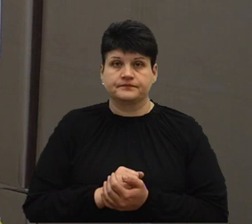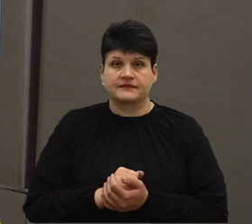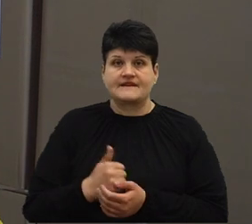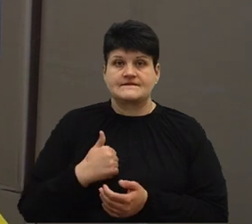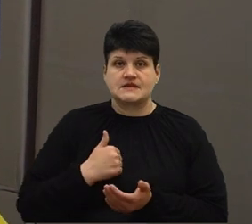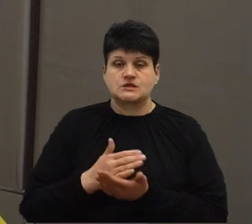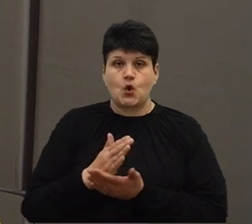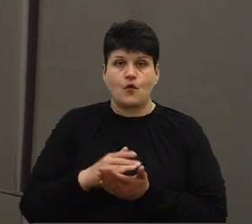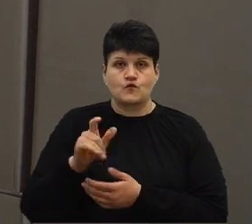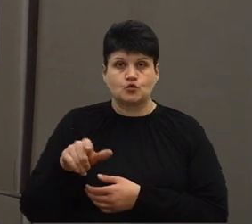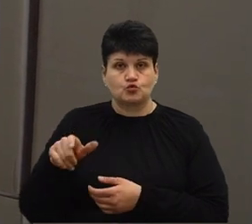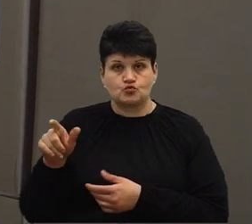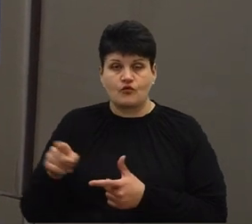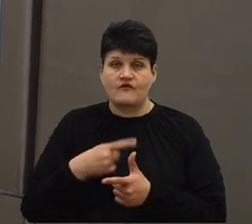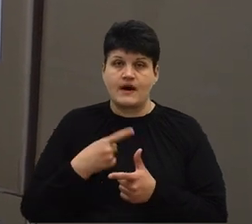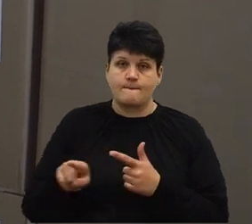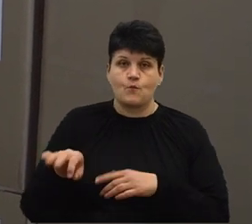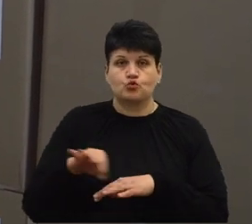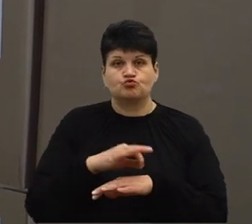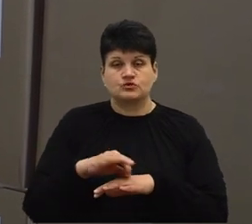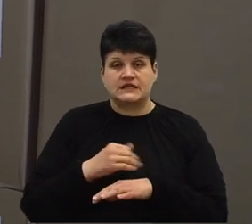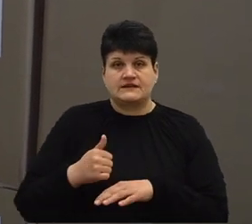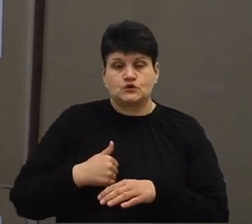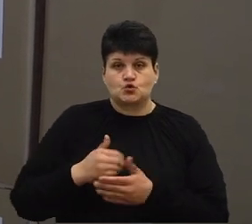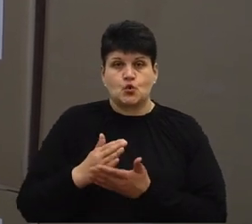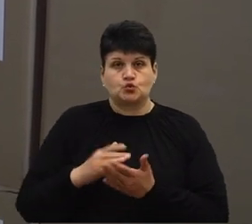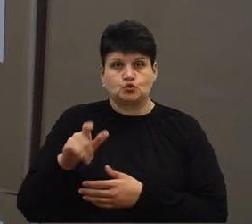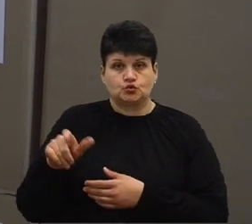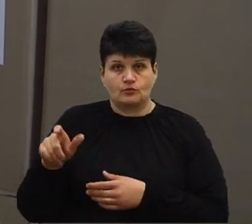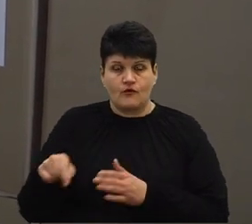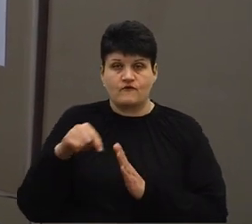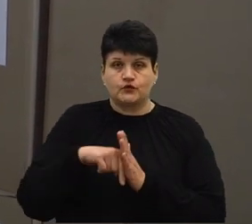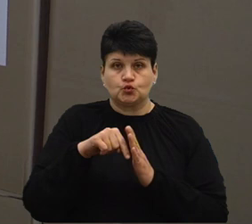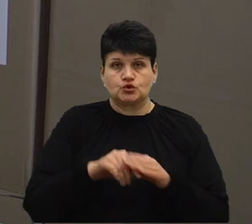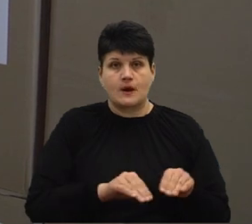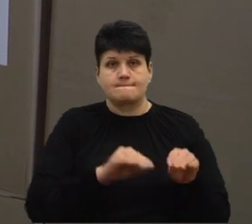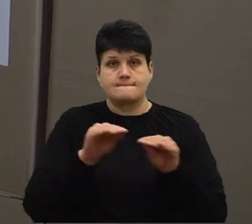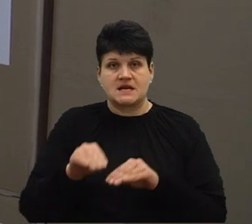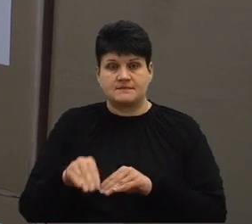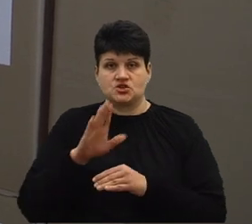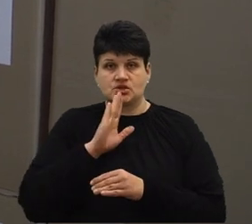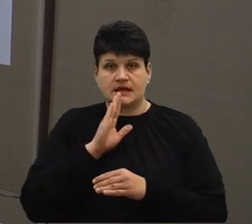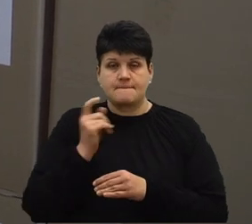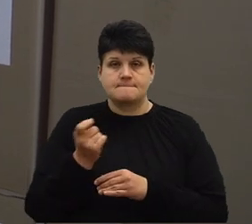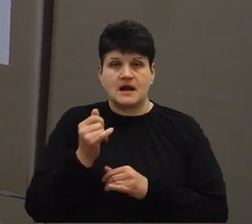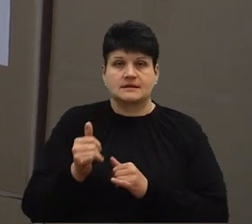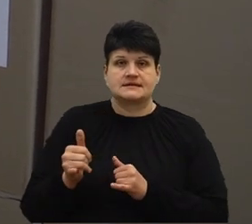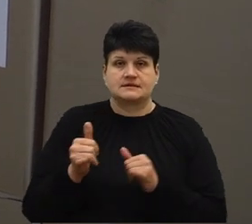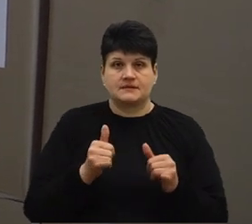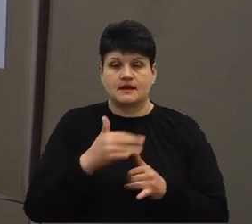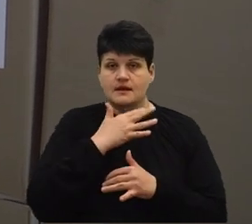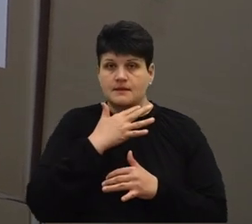військовослужбовці або ж дружини військовослужбовців внутрішньо переміщення жінки малозабезпечені а також